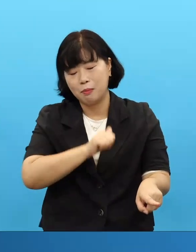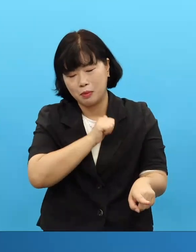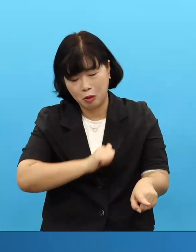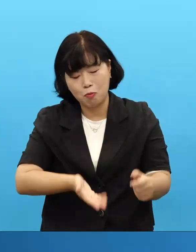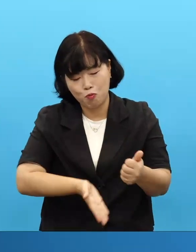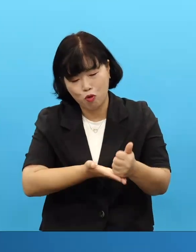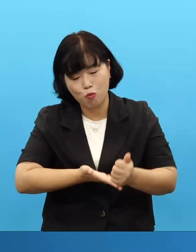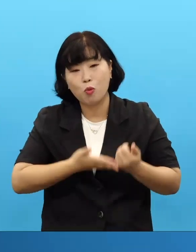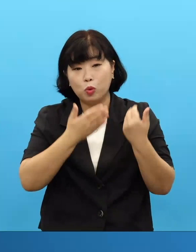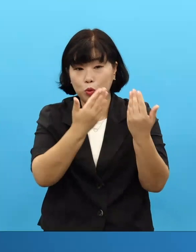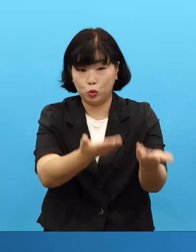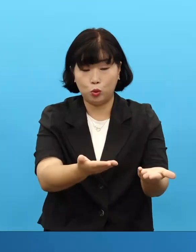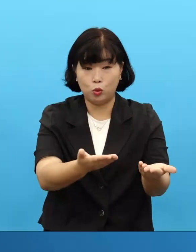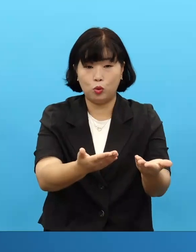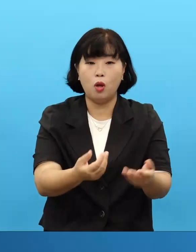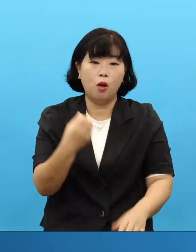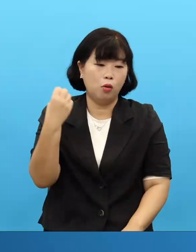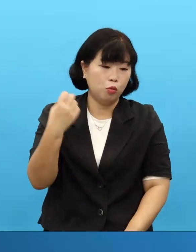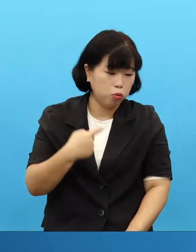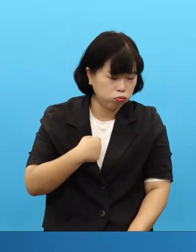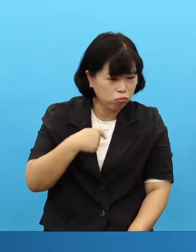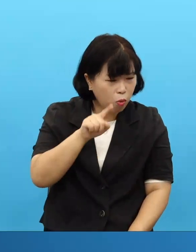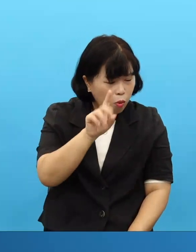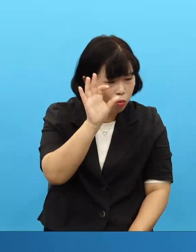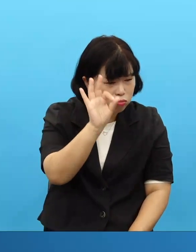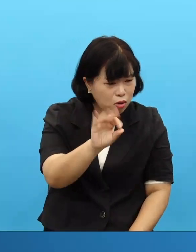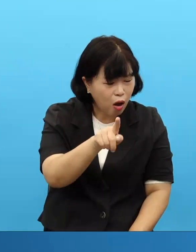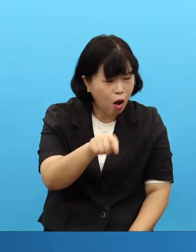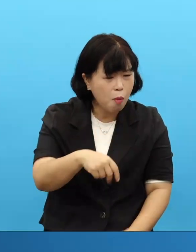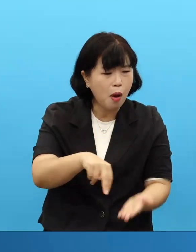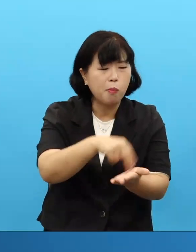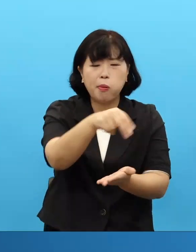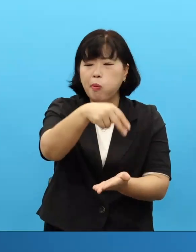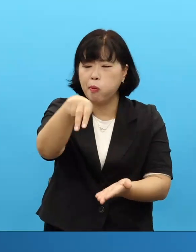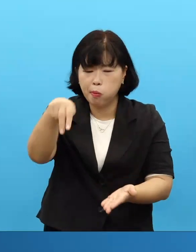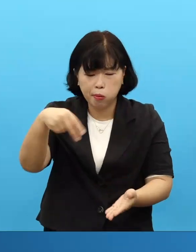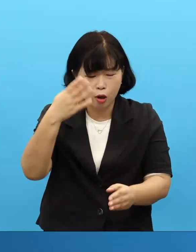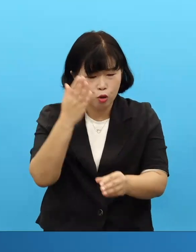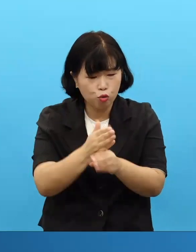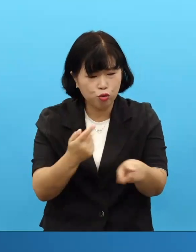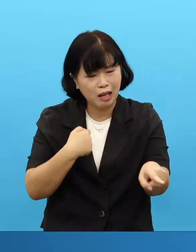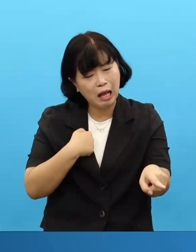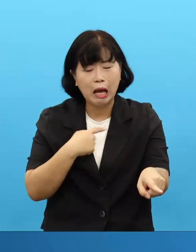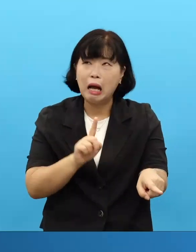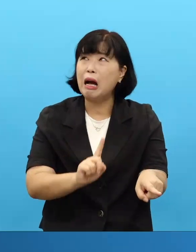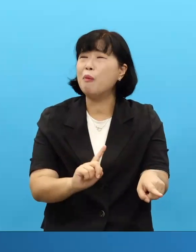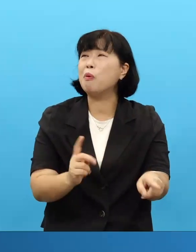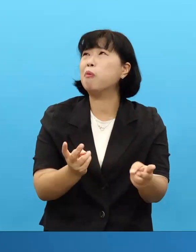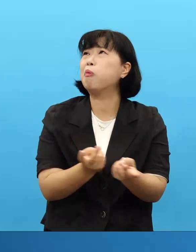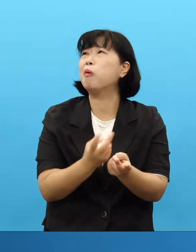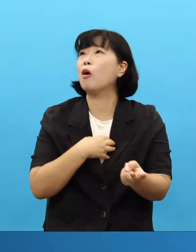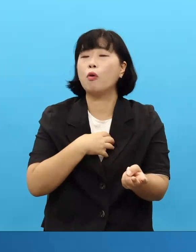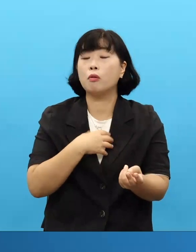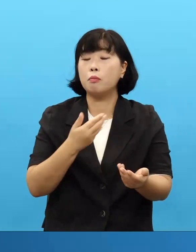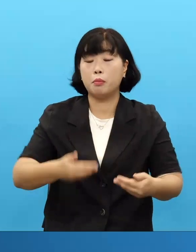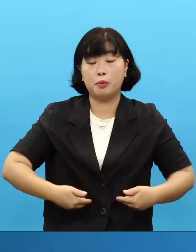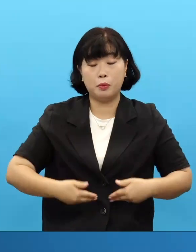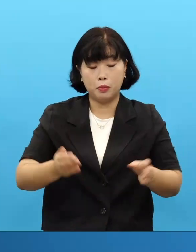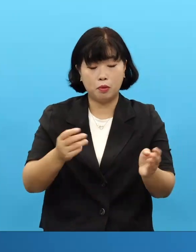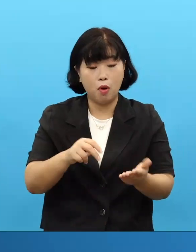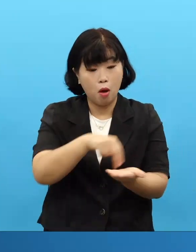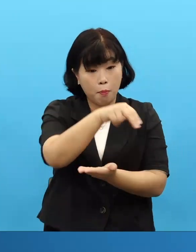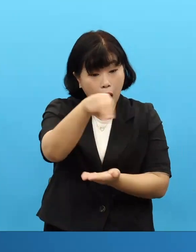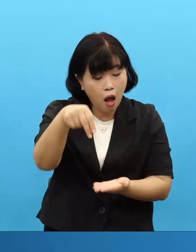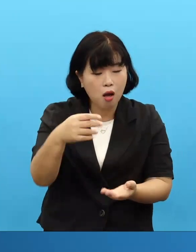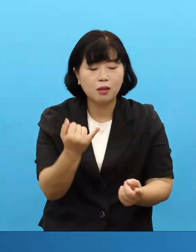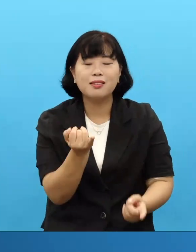막 빗나갈 때도 있습니다. And there are times when our children may go astray. 저는 그거를 빗나간다고 보지 않거든요. But I don't see that as them going astray. 쉽게